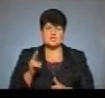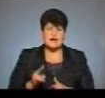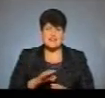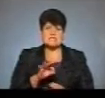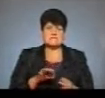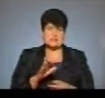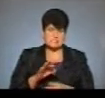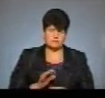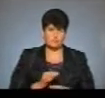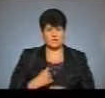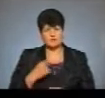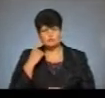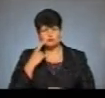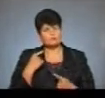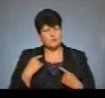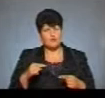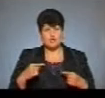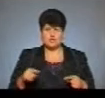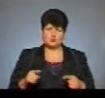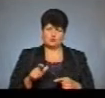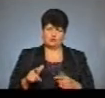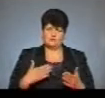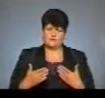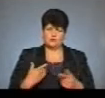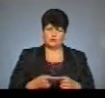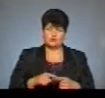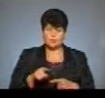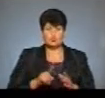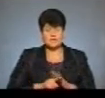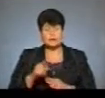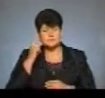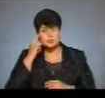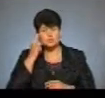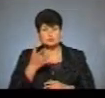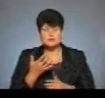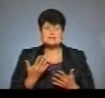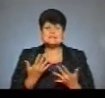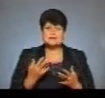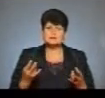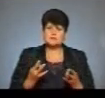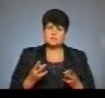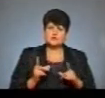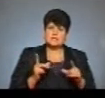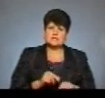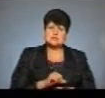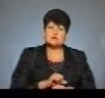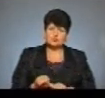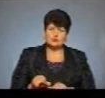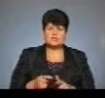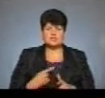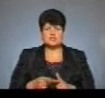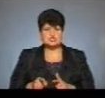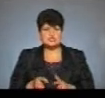трошки по-іншому люди б до цього відносилися і почали б задумуватися, наскільки доцільно їм їхати за кордон і чи дійсно